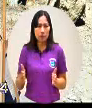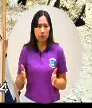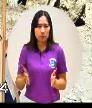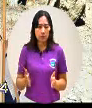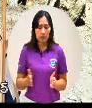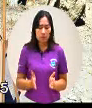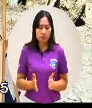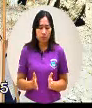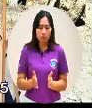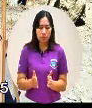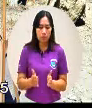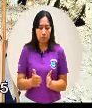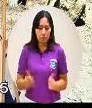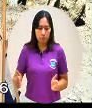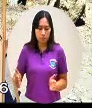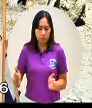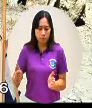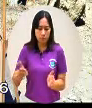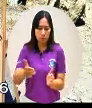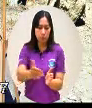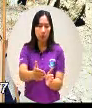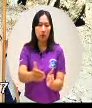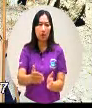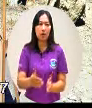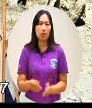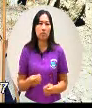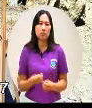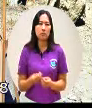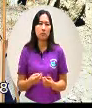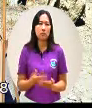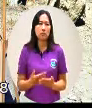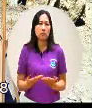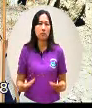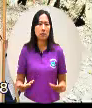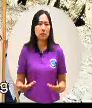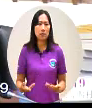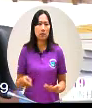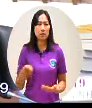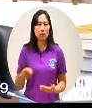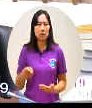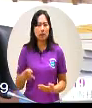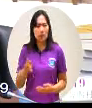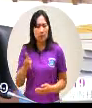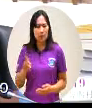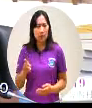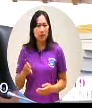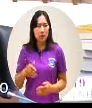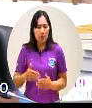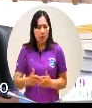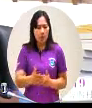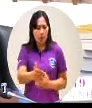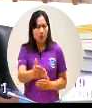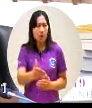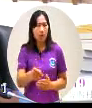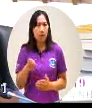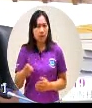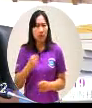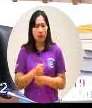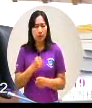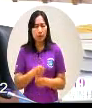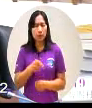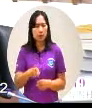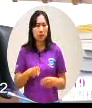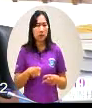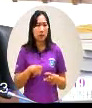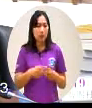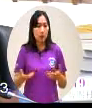这地无拓宽，啊这经济部的地啊，啊地要哪地要变更两年啊？你嘛要透过真济这个天数才完成。哦，这个公务局、新